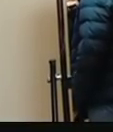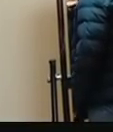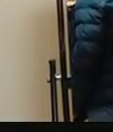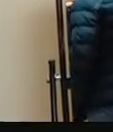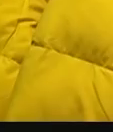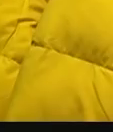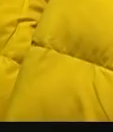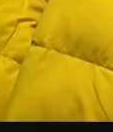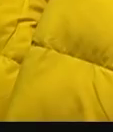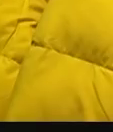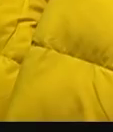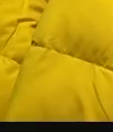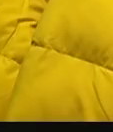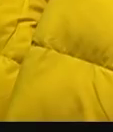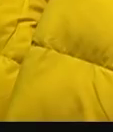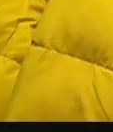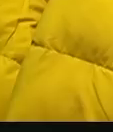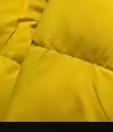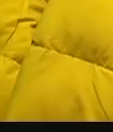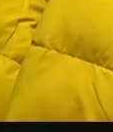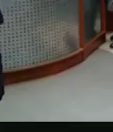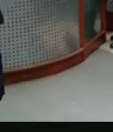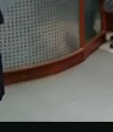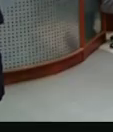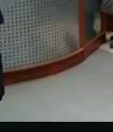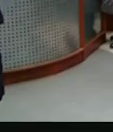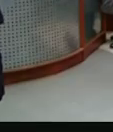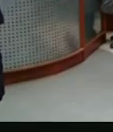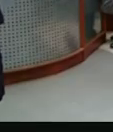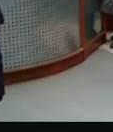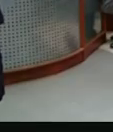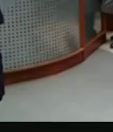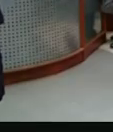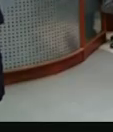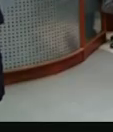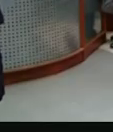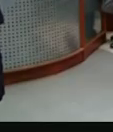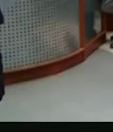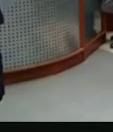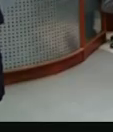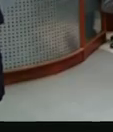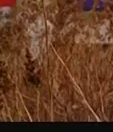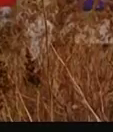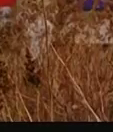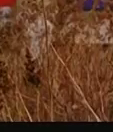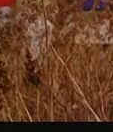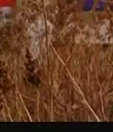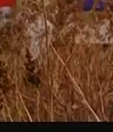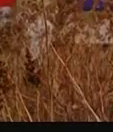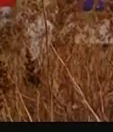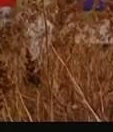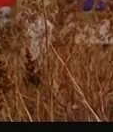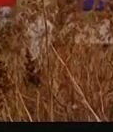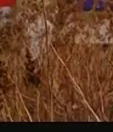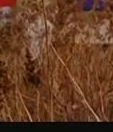выбор большой. 3000 моделей доступны всем жителям Удмуртии. Ярмарка верхней одежды работает ежедневно, без обеда и выходных,